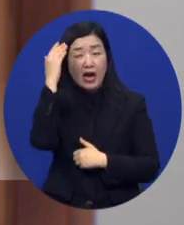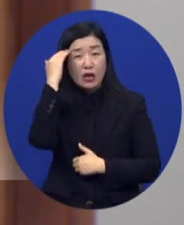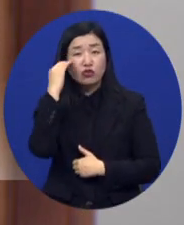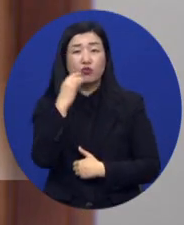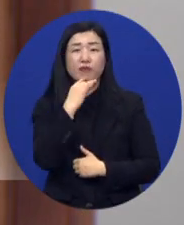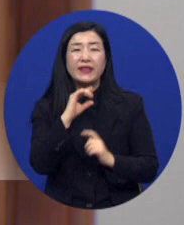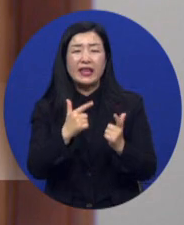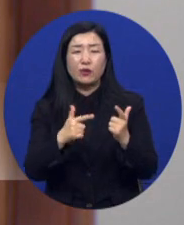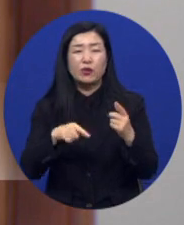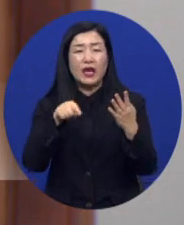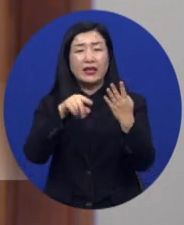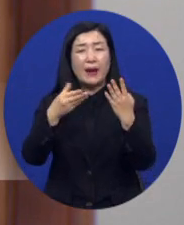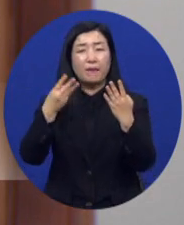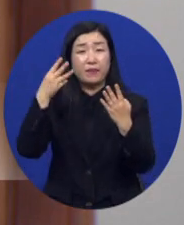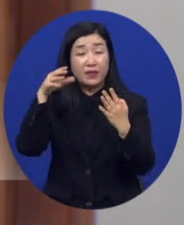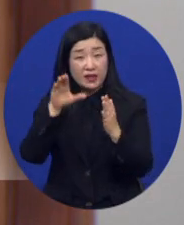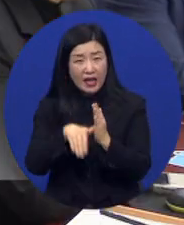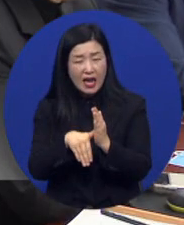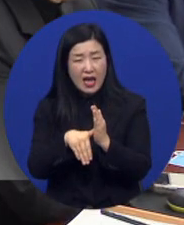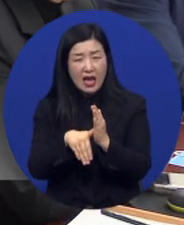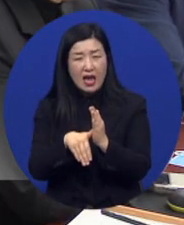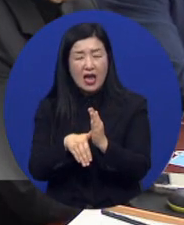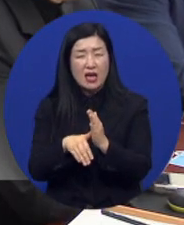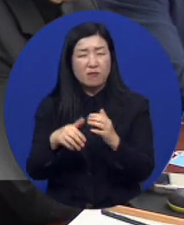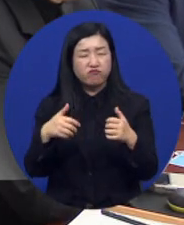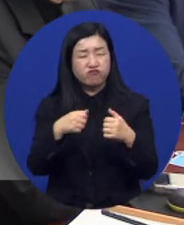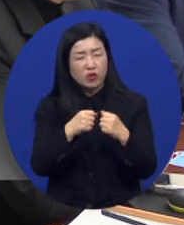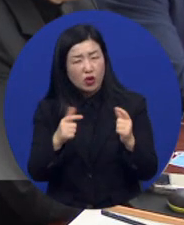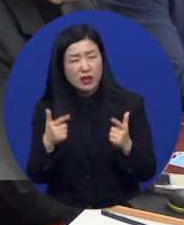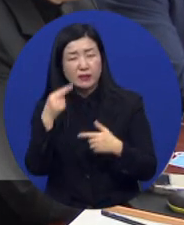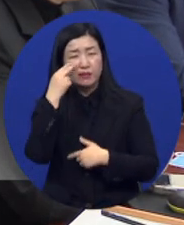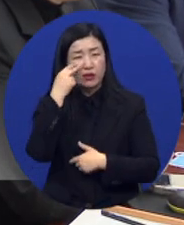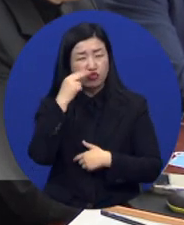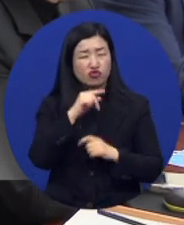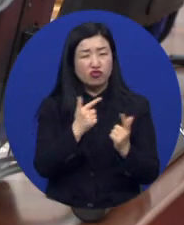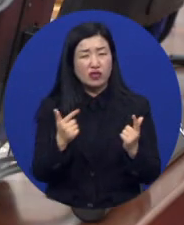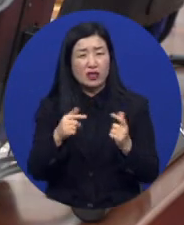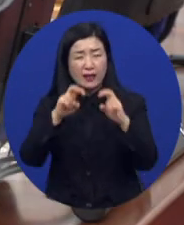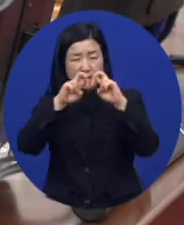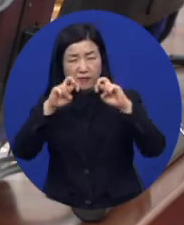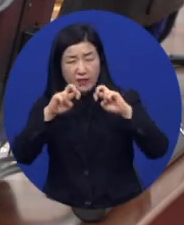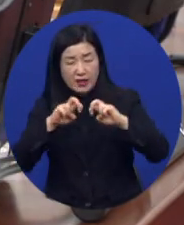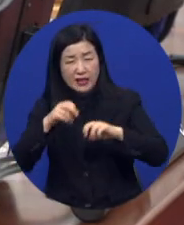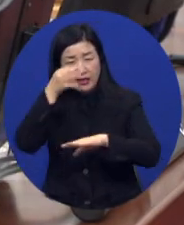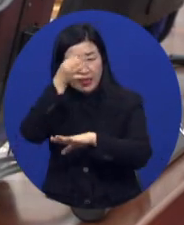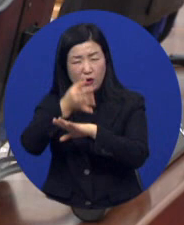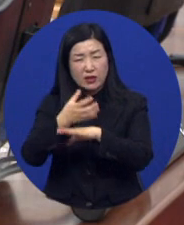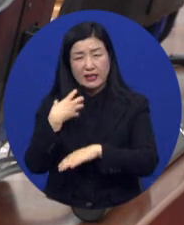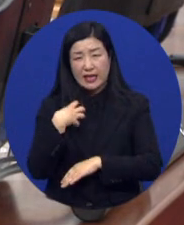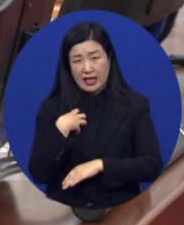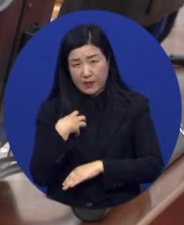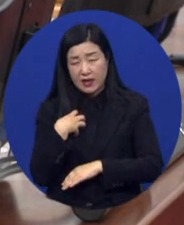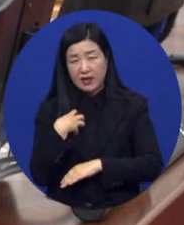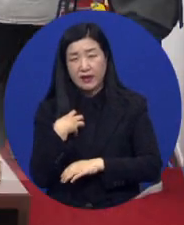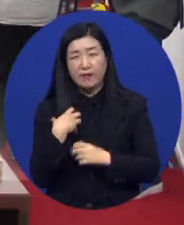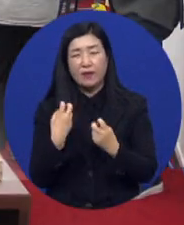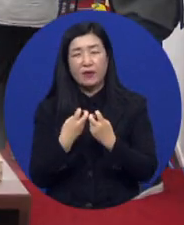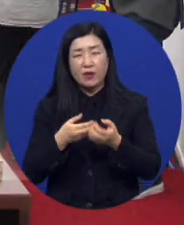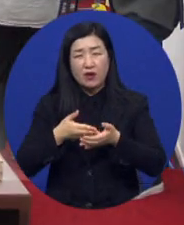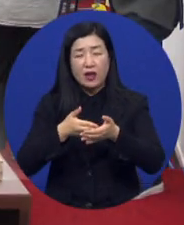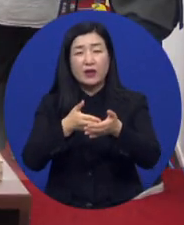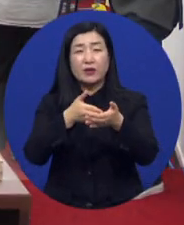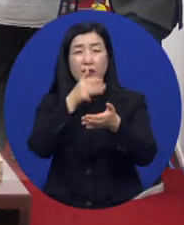아니라 4.3 당시 작전 통제권을 행사했던 미국이 진상규명과 사과 등 책임 있는 후속 조치에 나서야